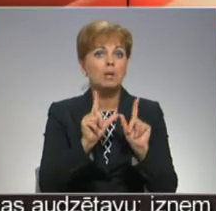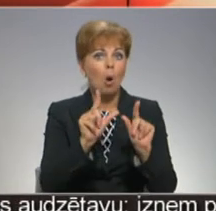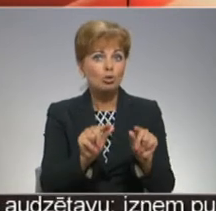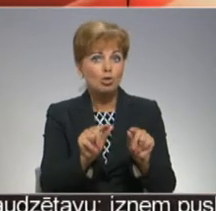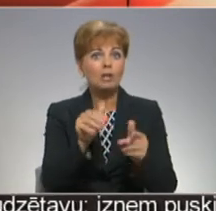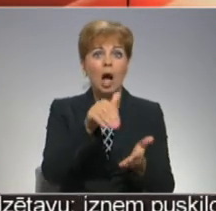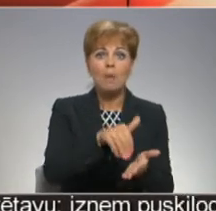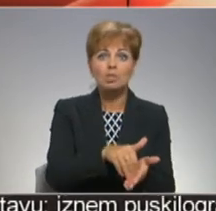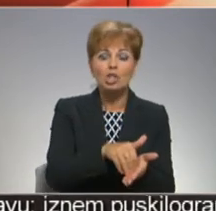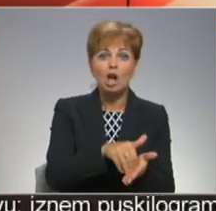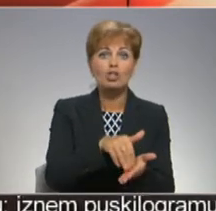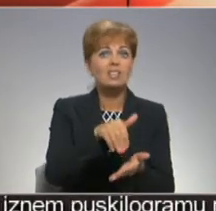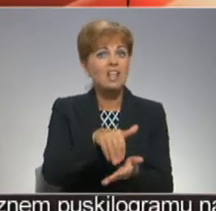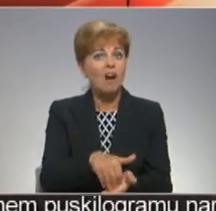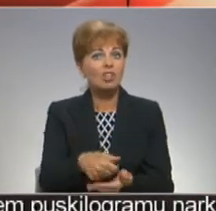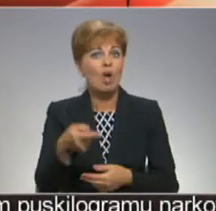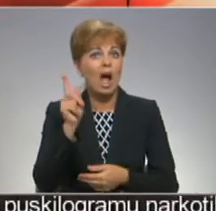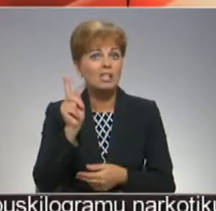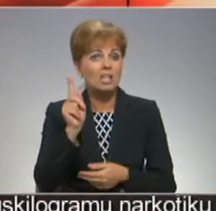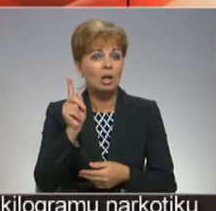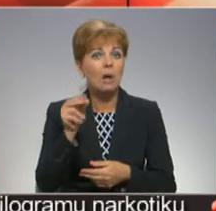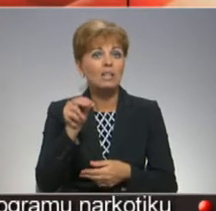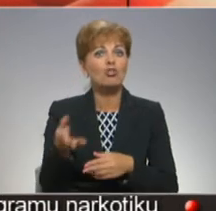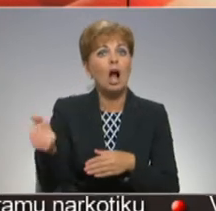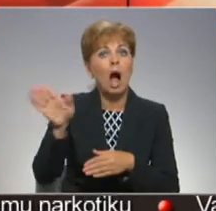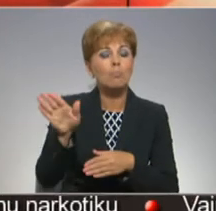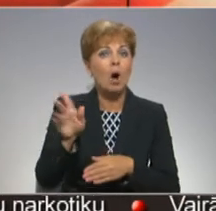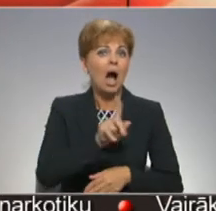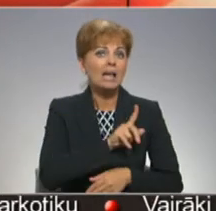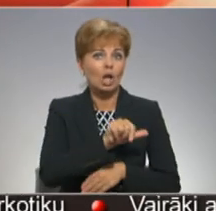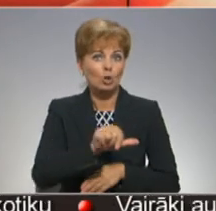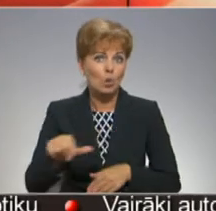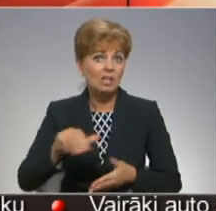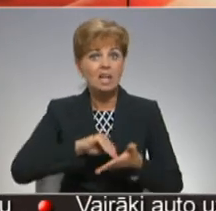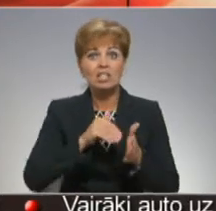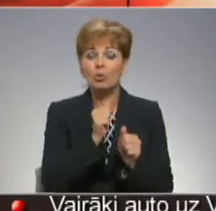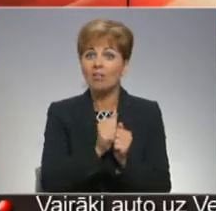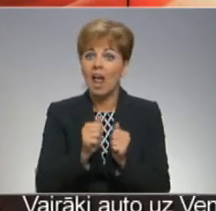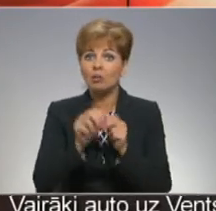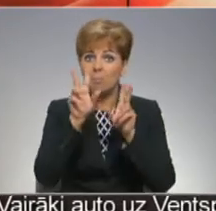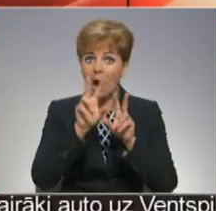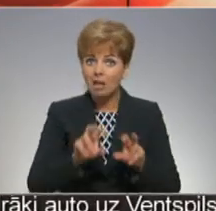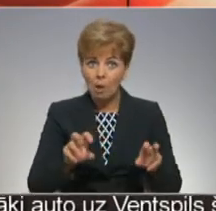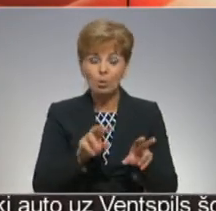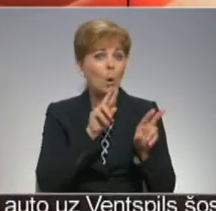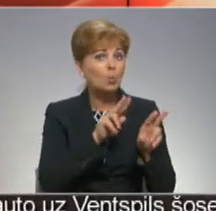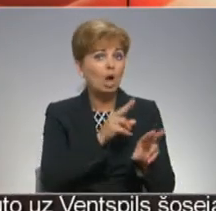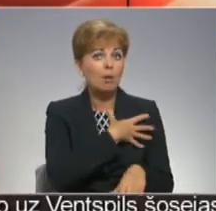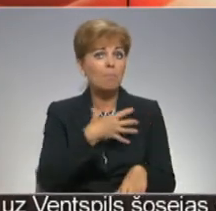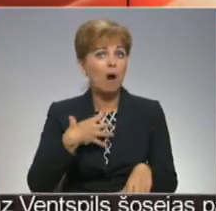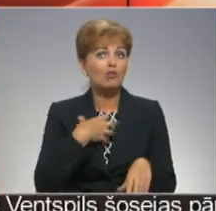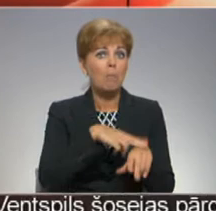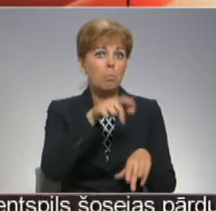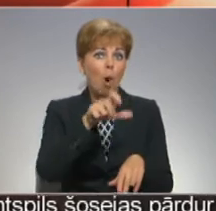kāpa aizsargjoslā. Situāciju regulāros reidos kontrolē un uzraug pašvaldību policisti, kuriem ikdienā nāks ne tikai sodīt